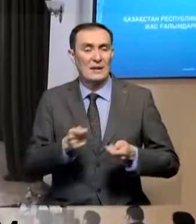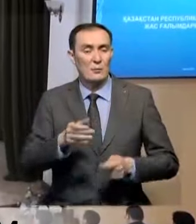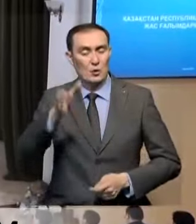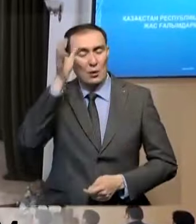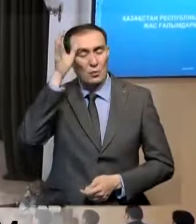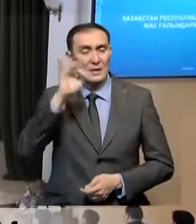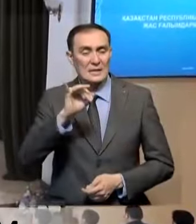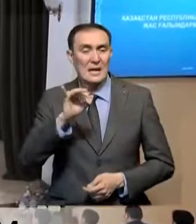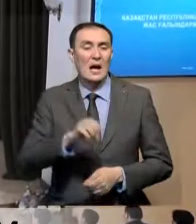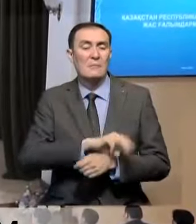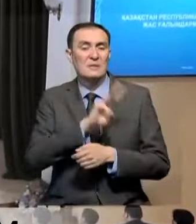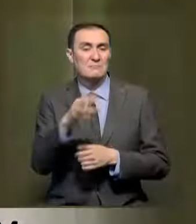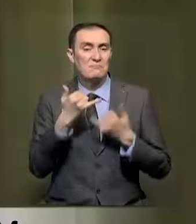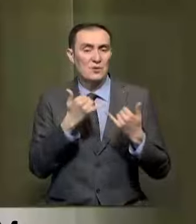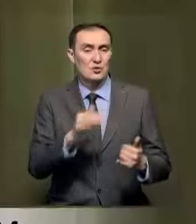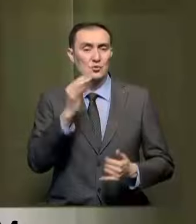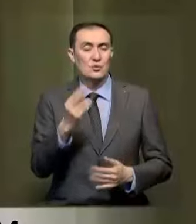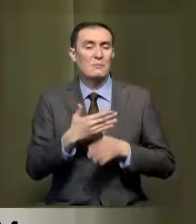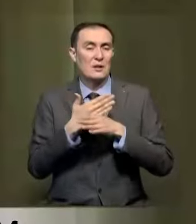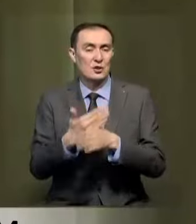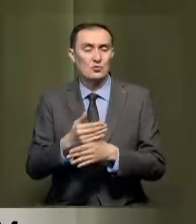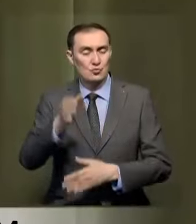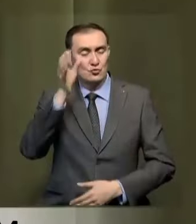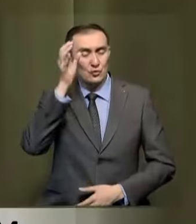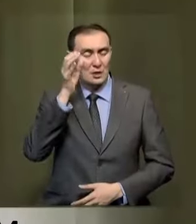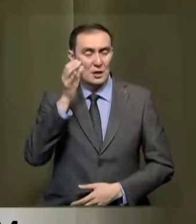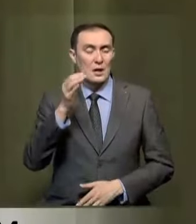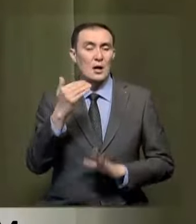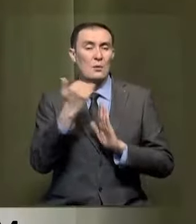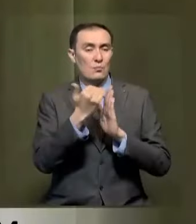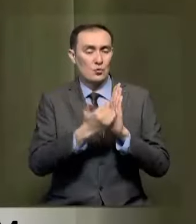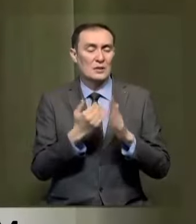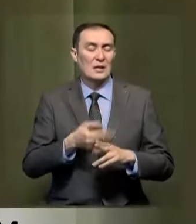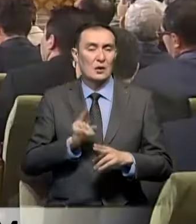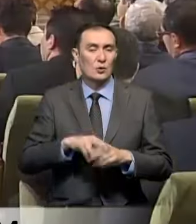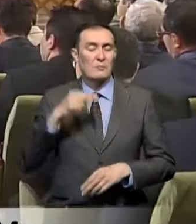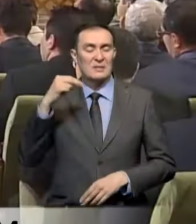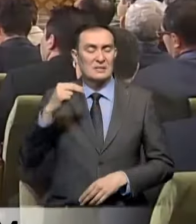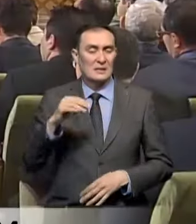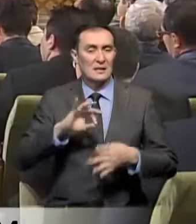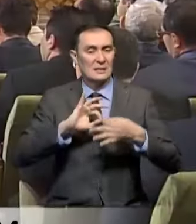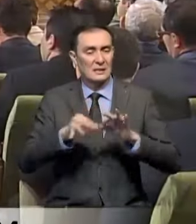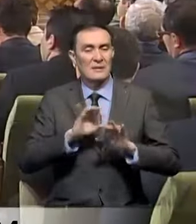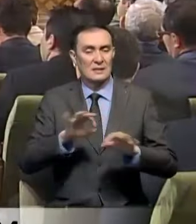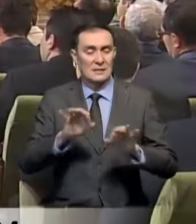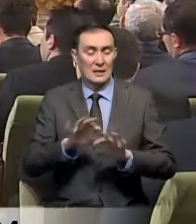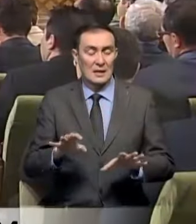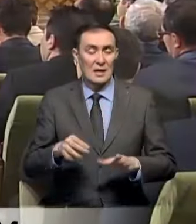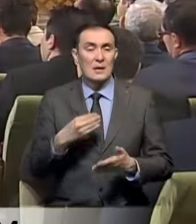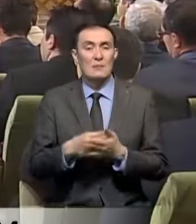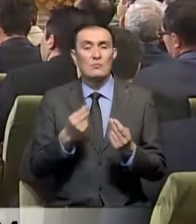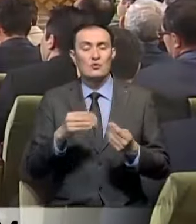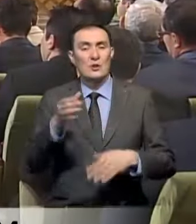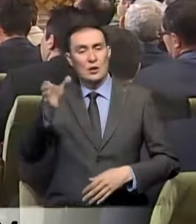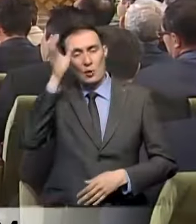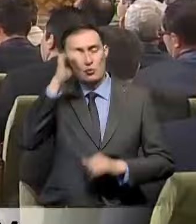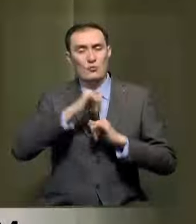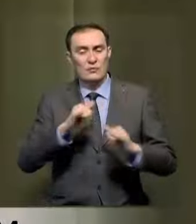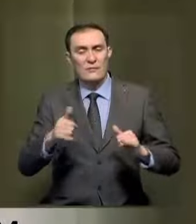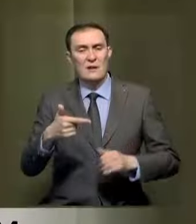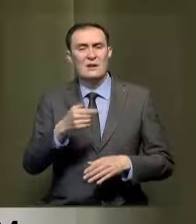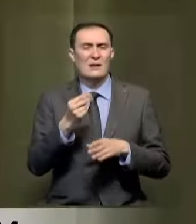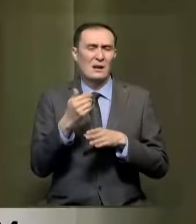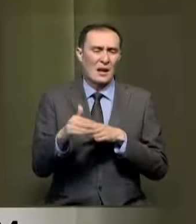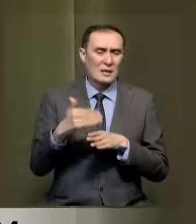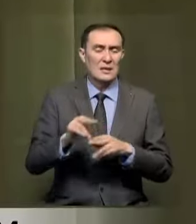наукой и обеспечить социальную поддержку учёных пункты на которых президент остановился отдельно бюджет науки растёт количество